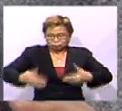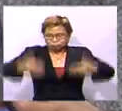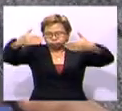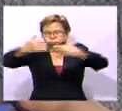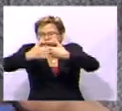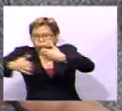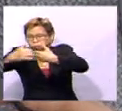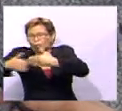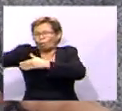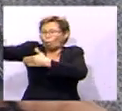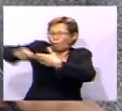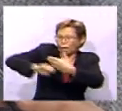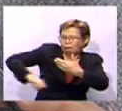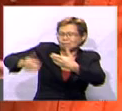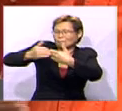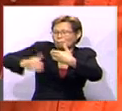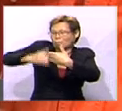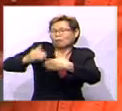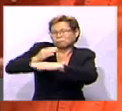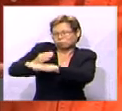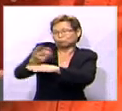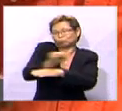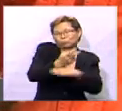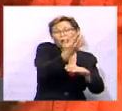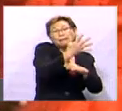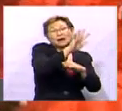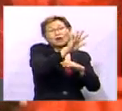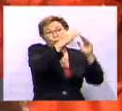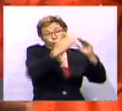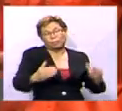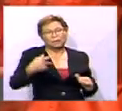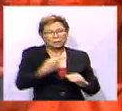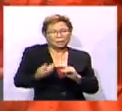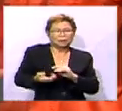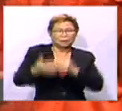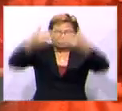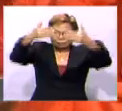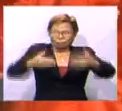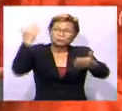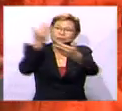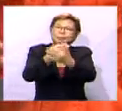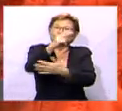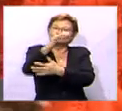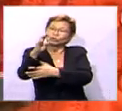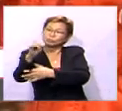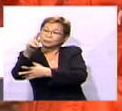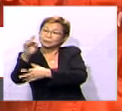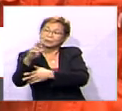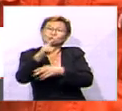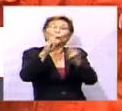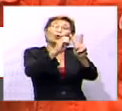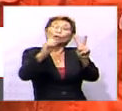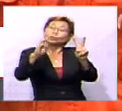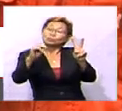ombak di kedua-dua buah rumah ini. Kita akan tambak lagi sehingga 200 meter. Jadi untuk akan